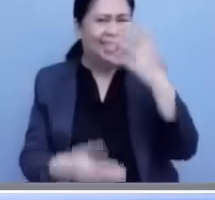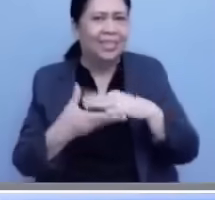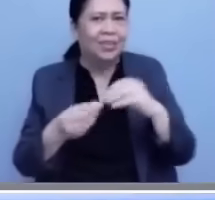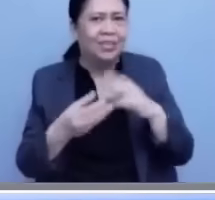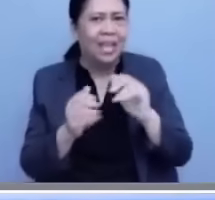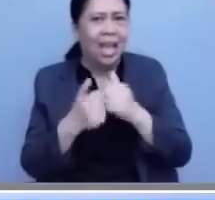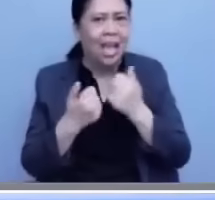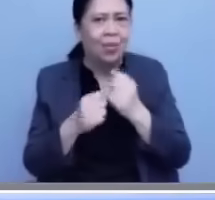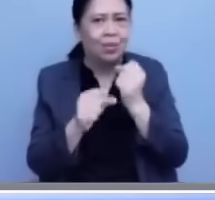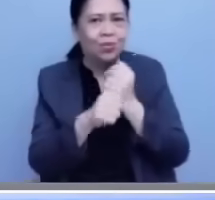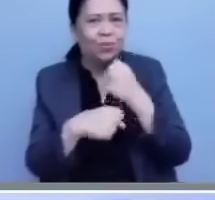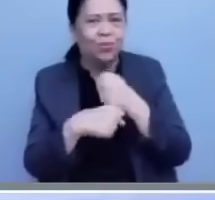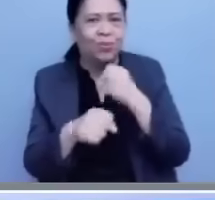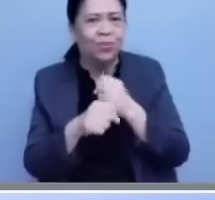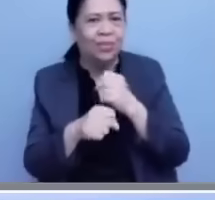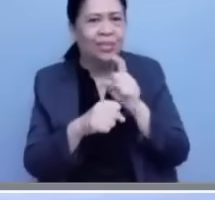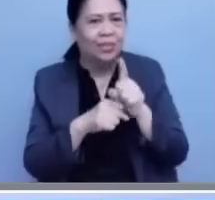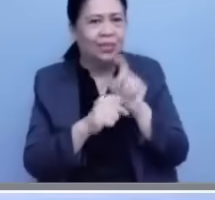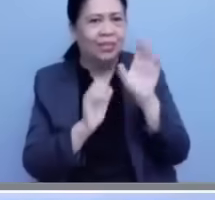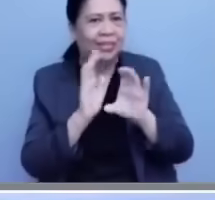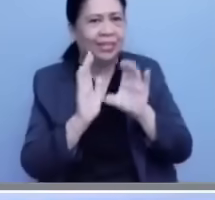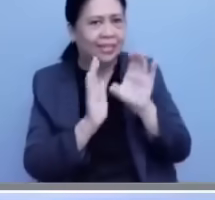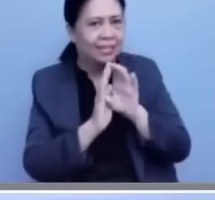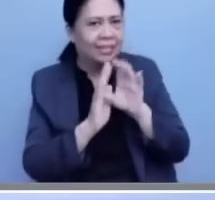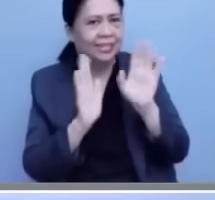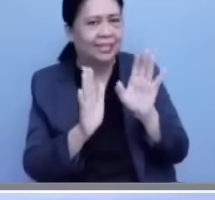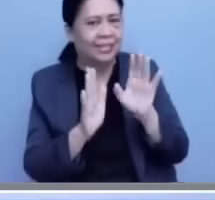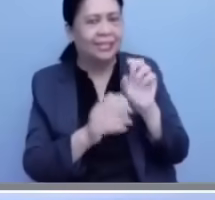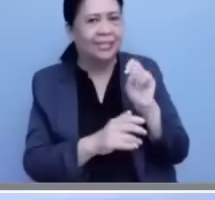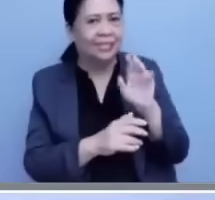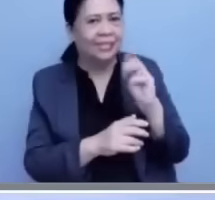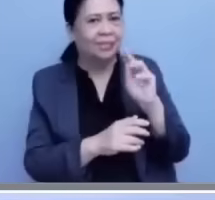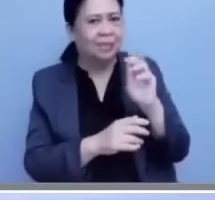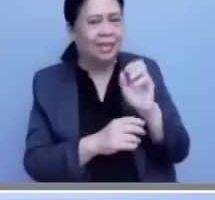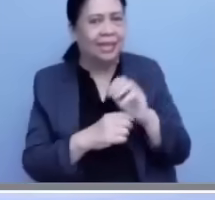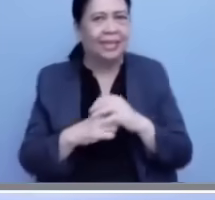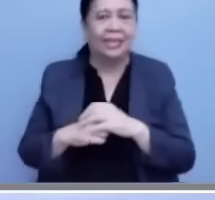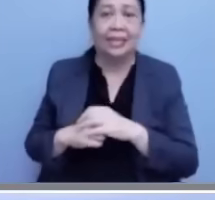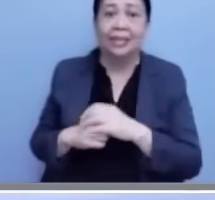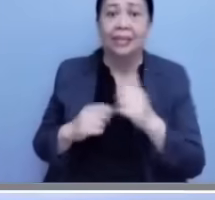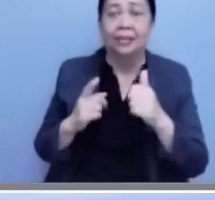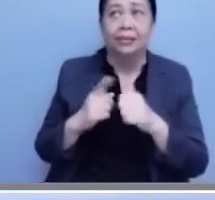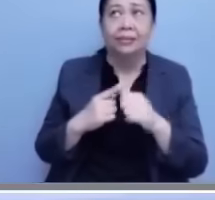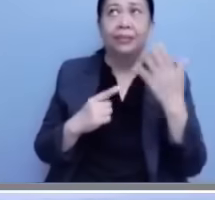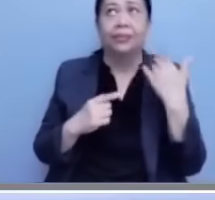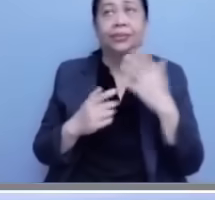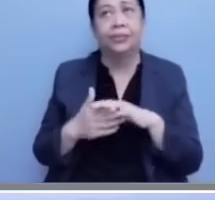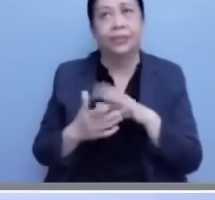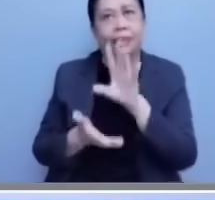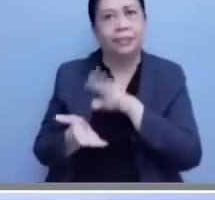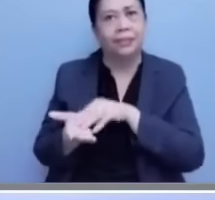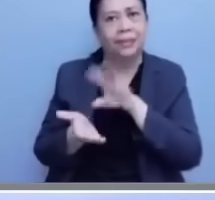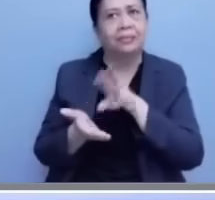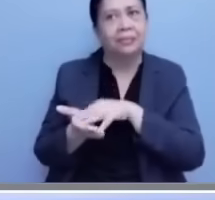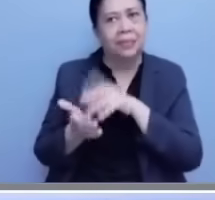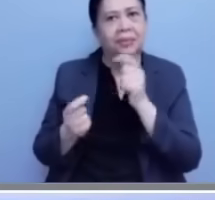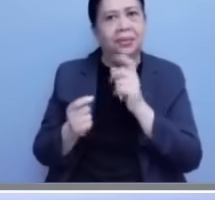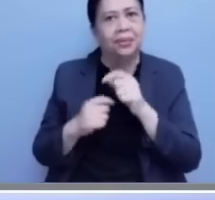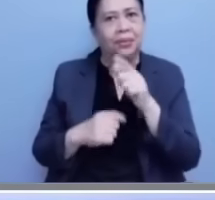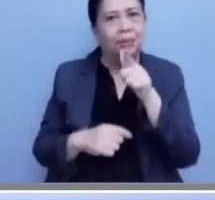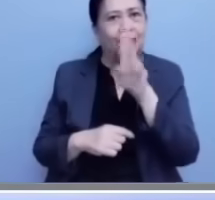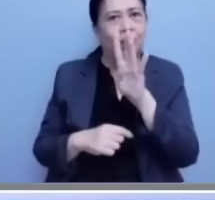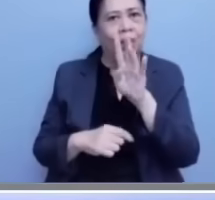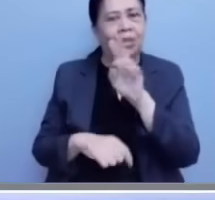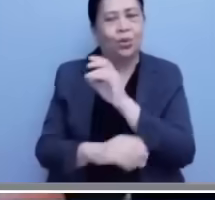binuo yung character at impersonation nyo kay Sir Mike. Nung una, ano lang, ginagaya lang talaga namin yung 24